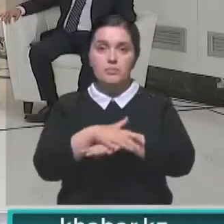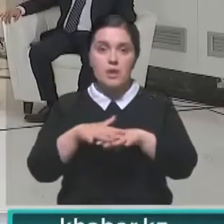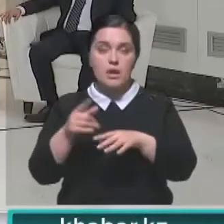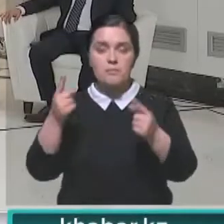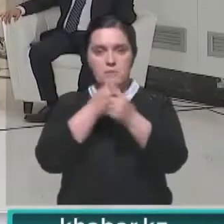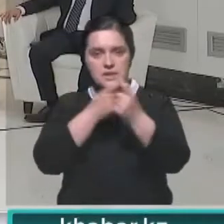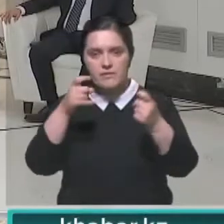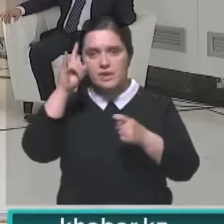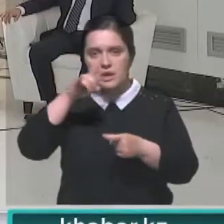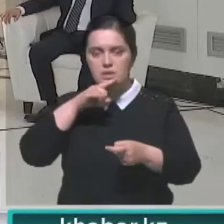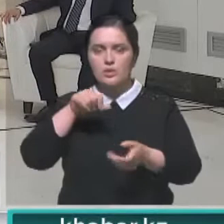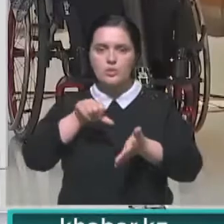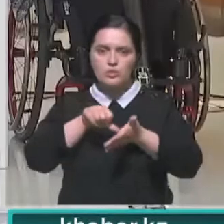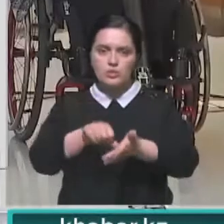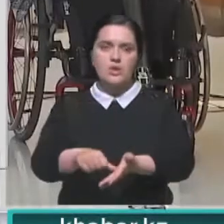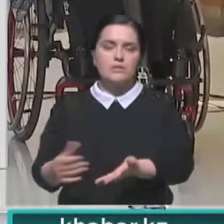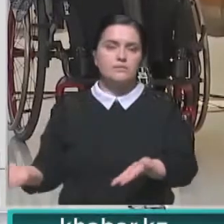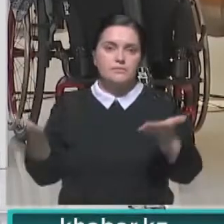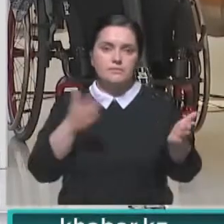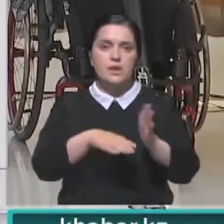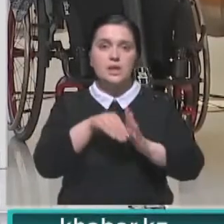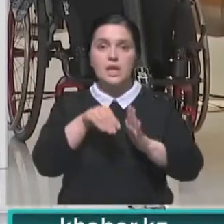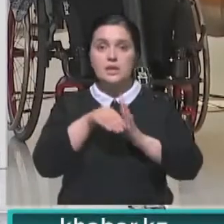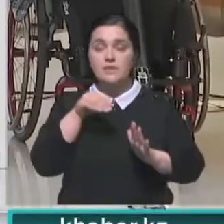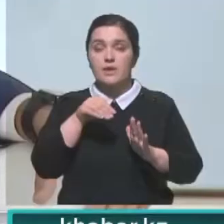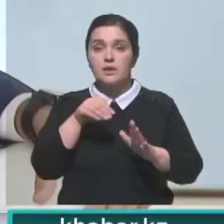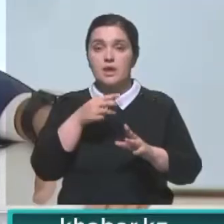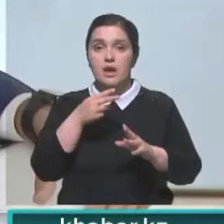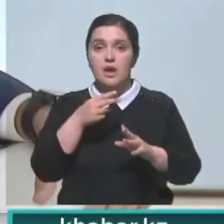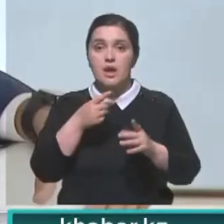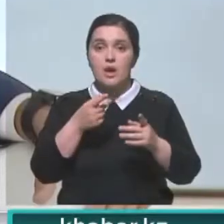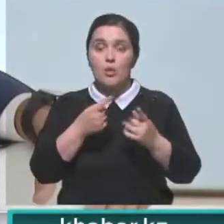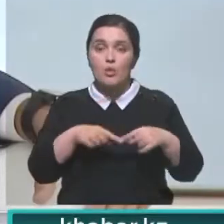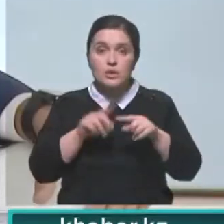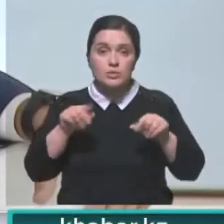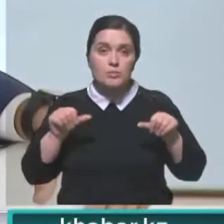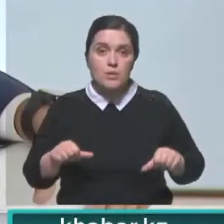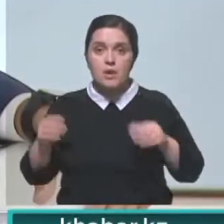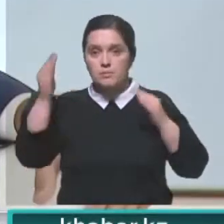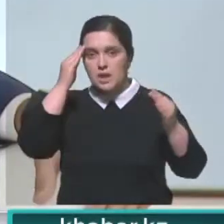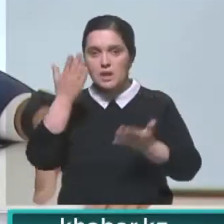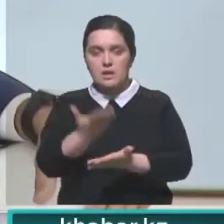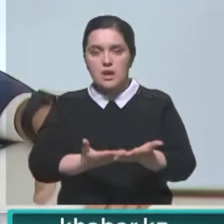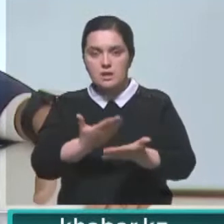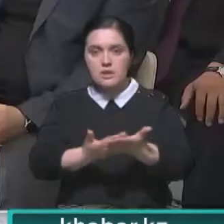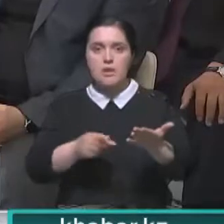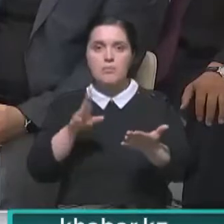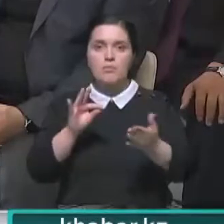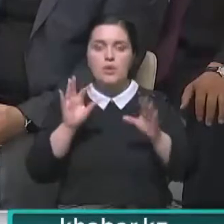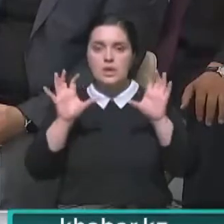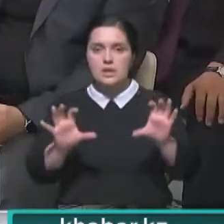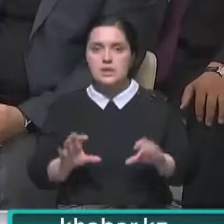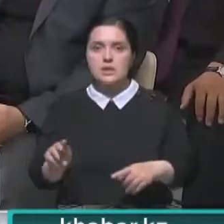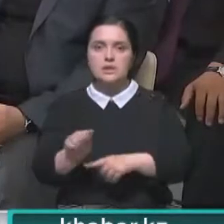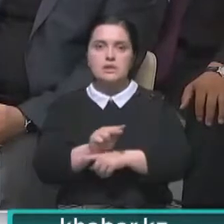раз призвал всех казахстанцев принять участие в голосовании, а уполномоченные органы, по его мнению, должны проводить разъяснительную работу